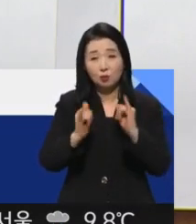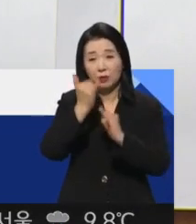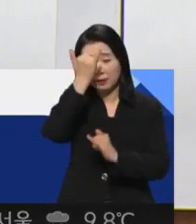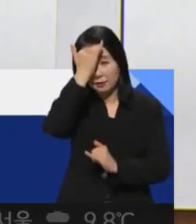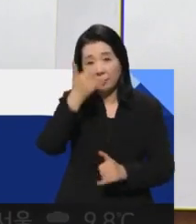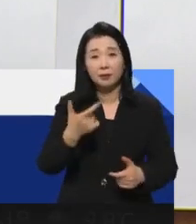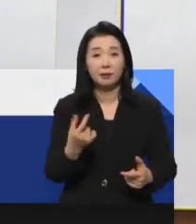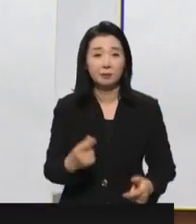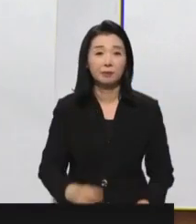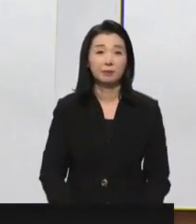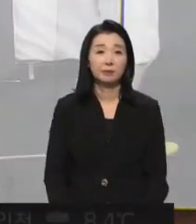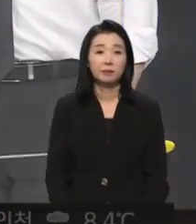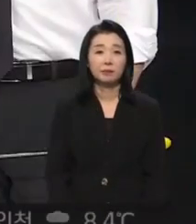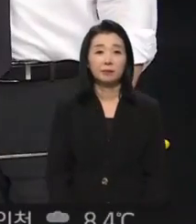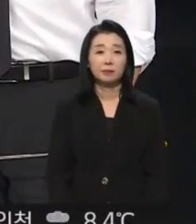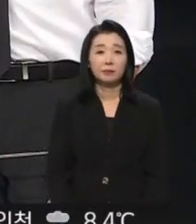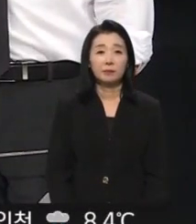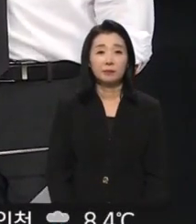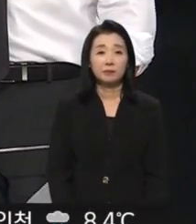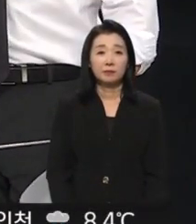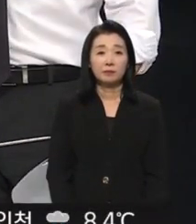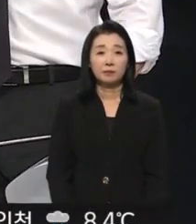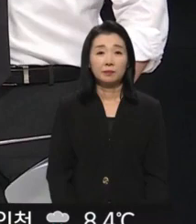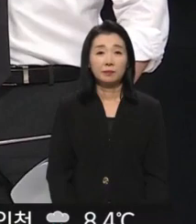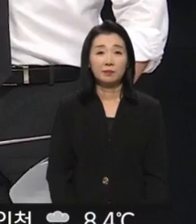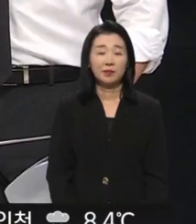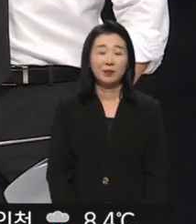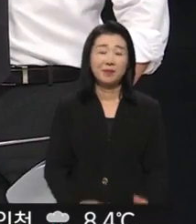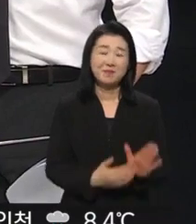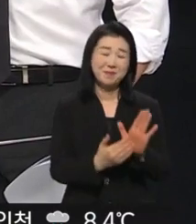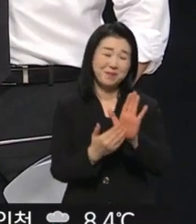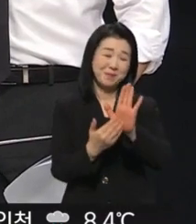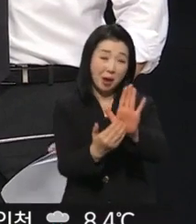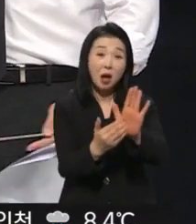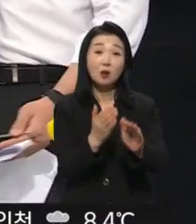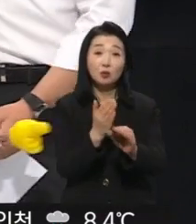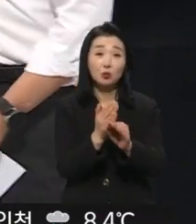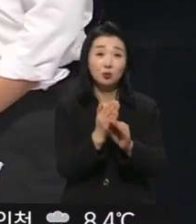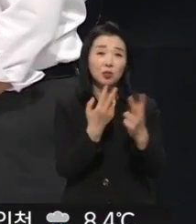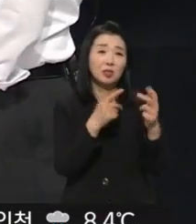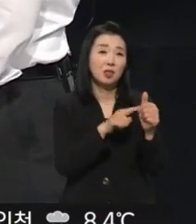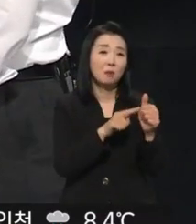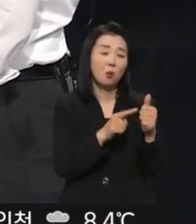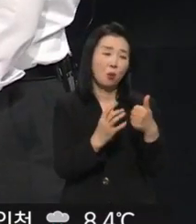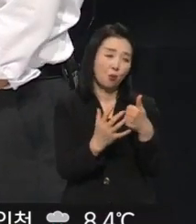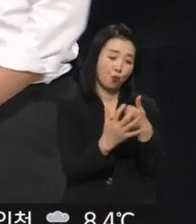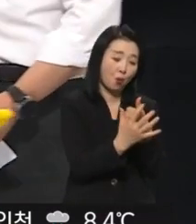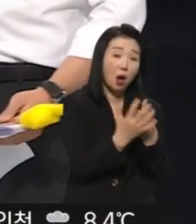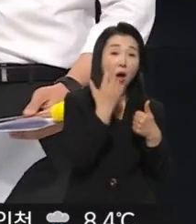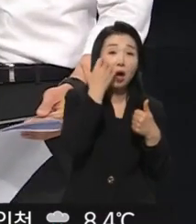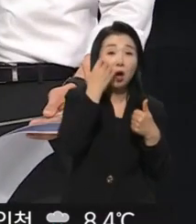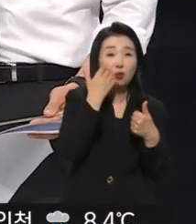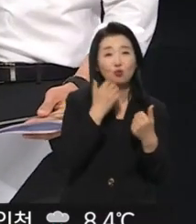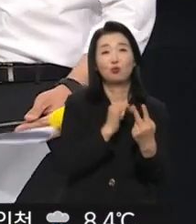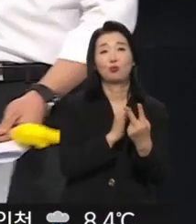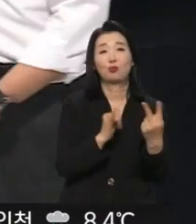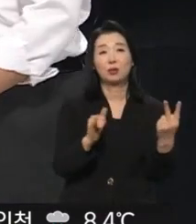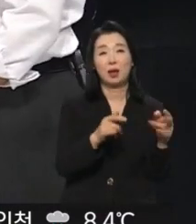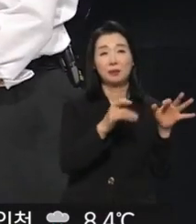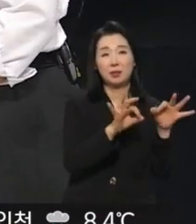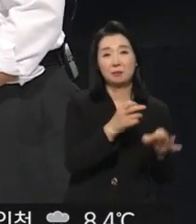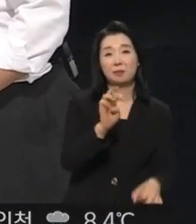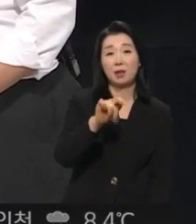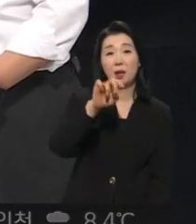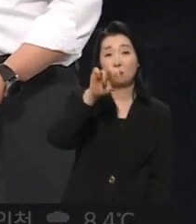할 것입니다. 야당은 철벽 방어에 나섰습니다. 이 대표의 호위무사로 꼽히는 2인방이죠. 네,